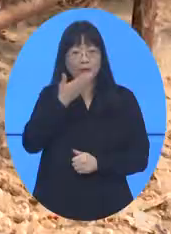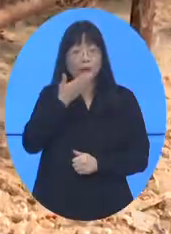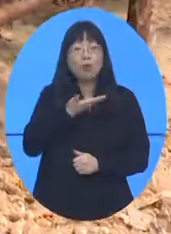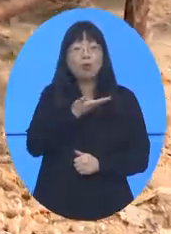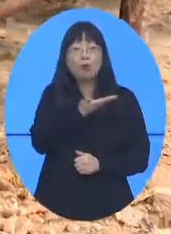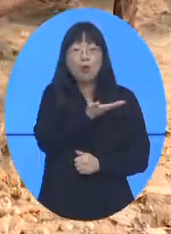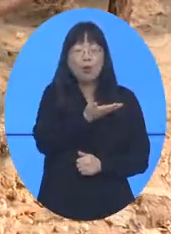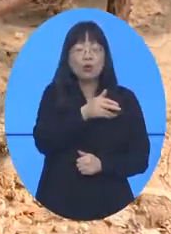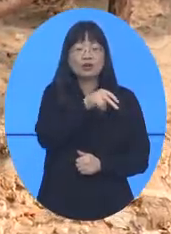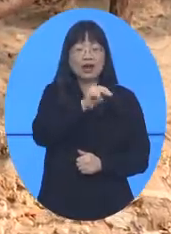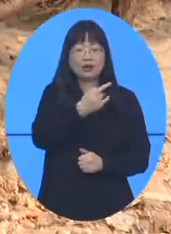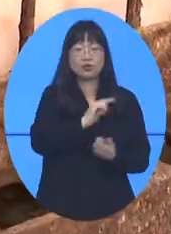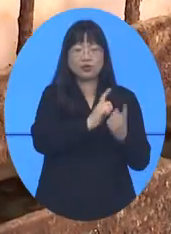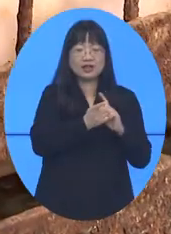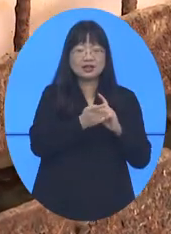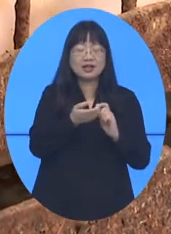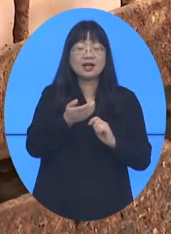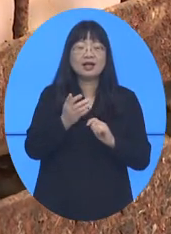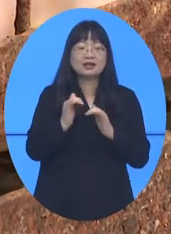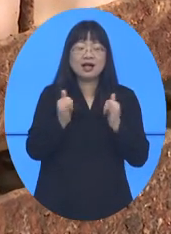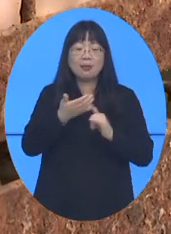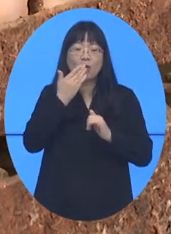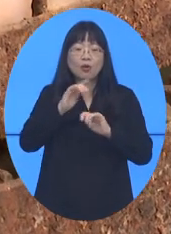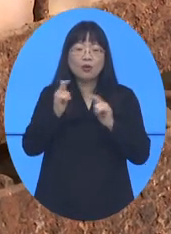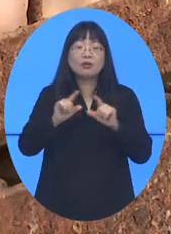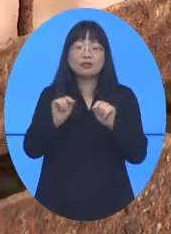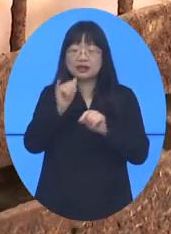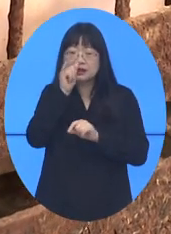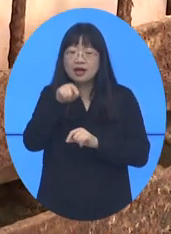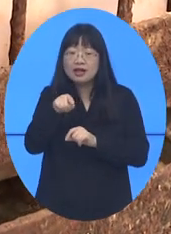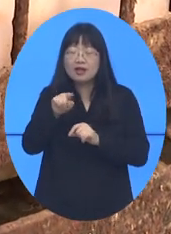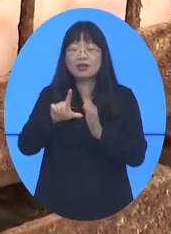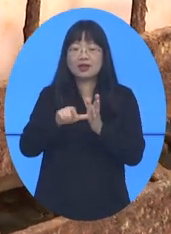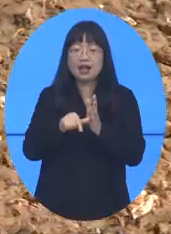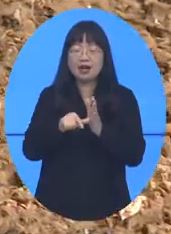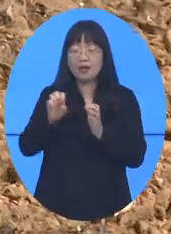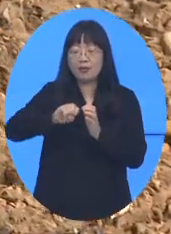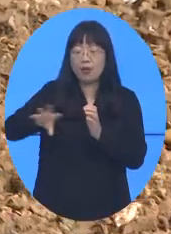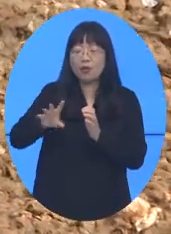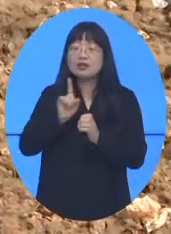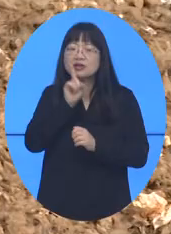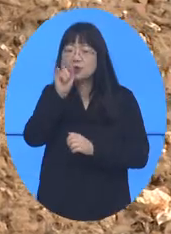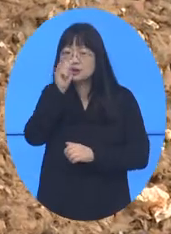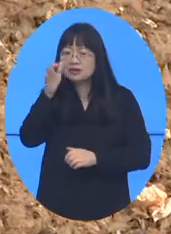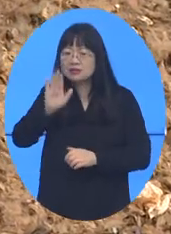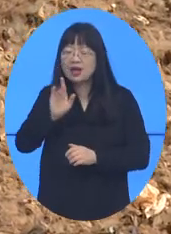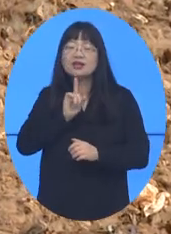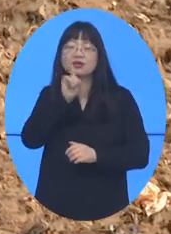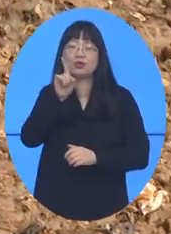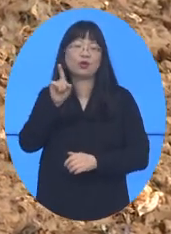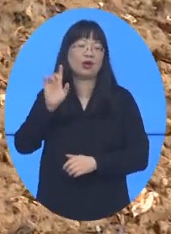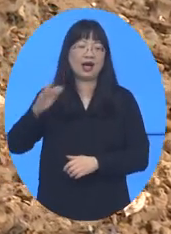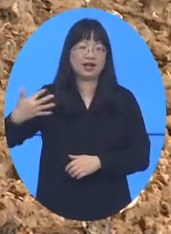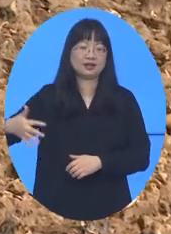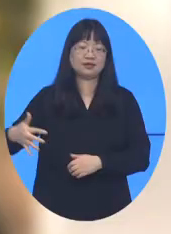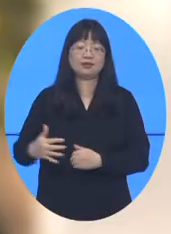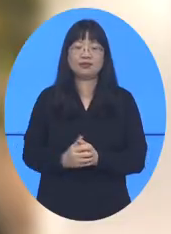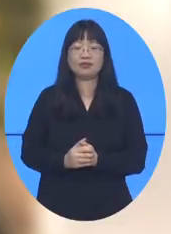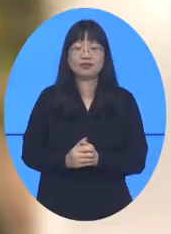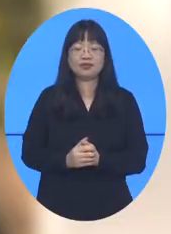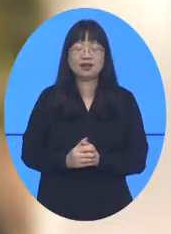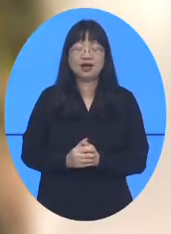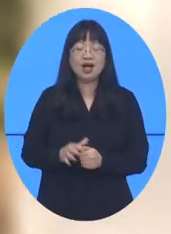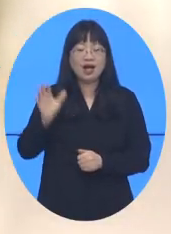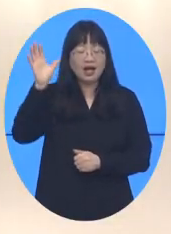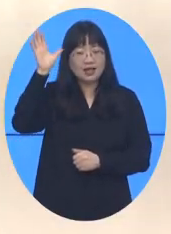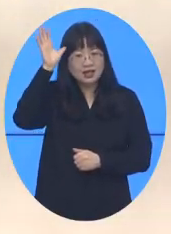먹이로는 사료 대신 음식물을 주고 있었습니다. 이런 경우 음식물류 폐기물 처리 신고를 해야지만 미신고 혐의를 받고 있습니다.